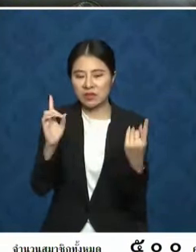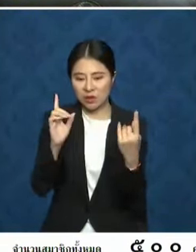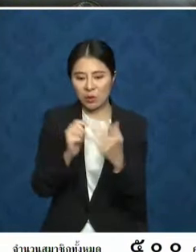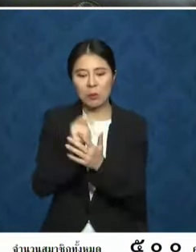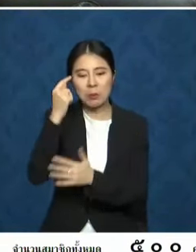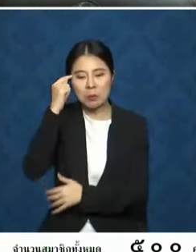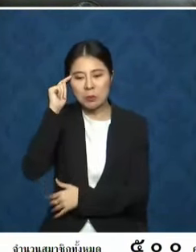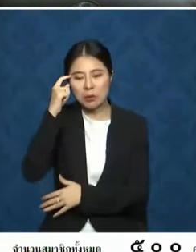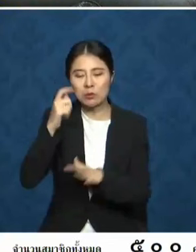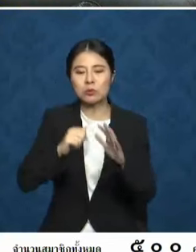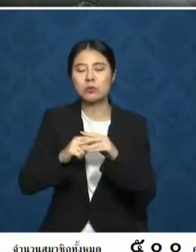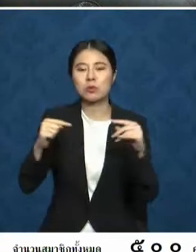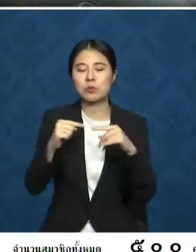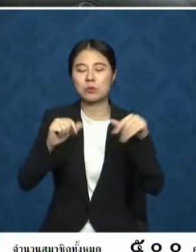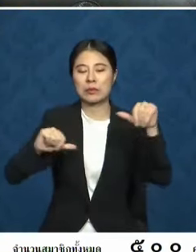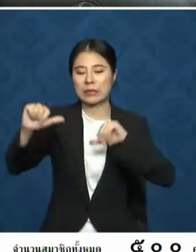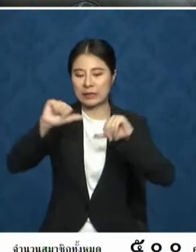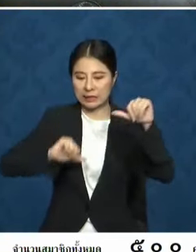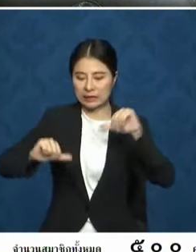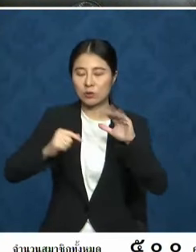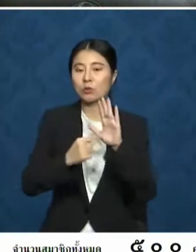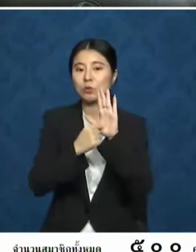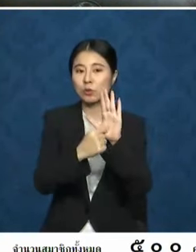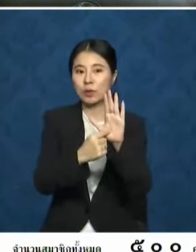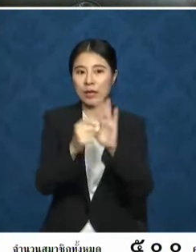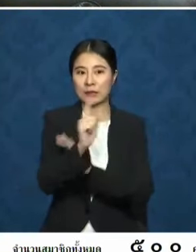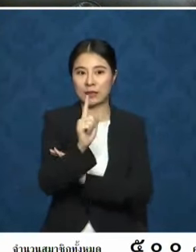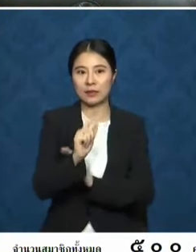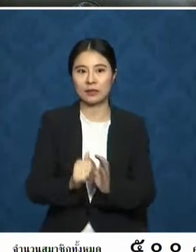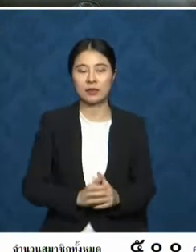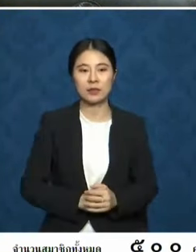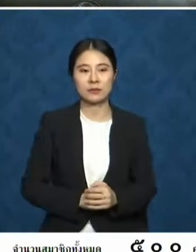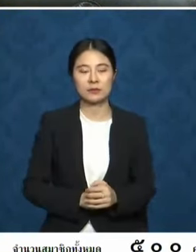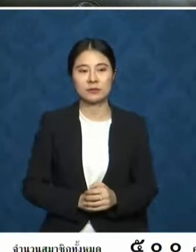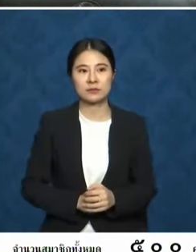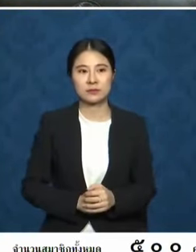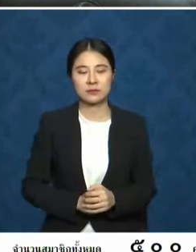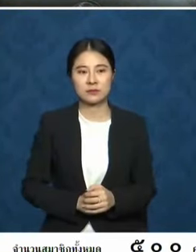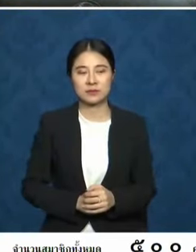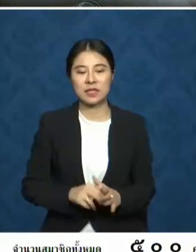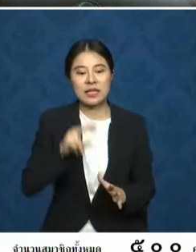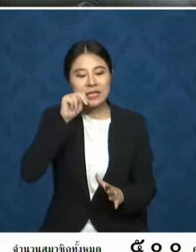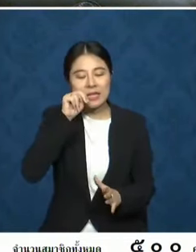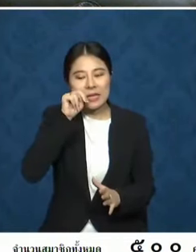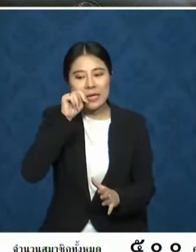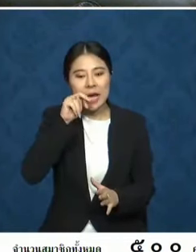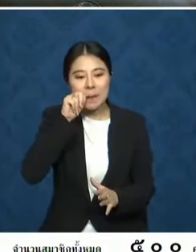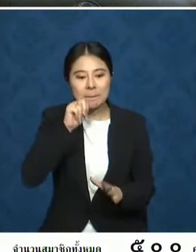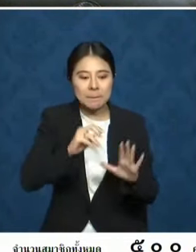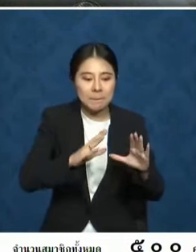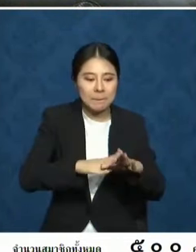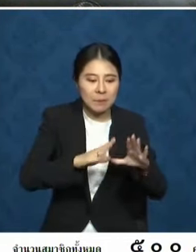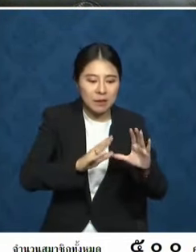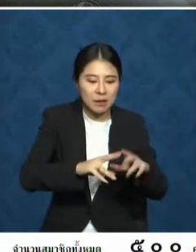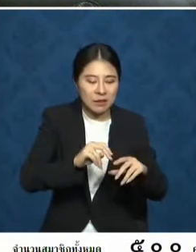วิทยาศาตเกิดขึ้นเยอะแ Gospelเช่น วั Falcon 1 Loveากมีคนที่ไปหมักน้าเรากกมายอดตา